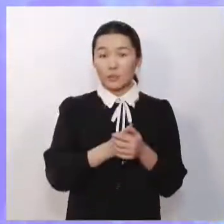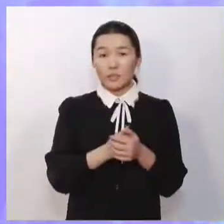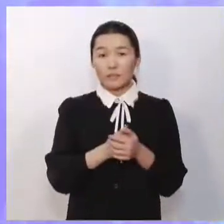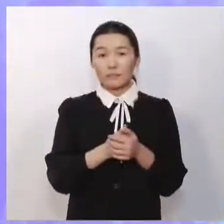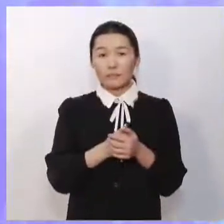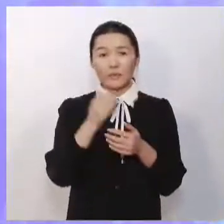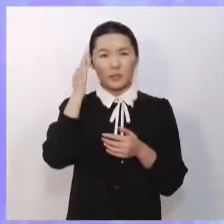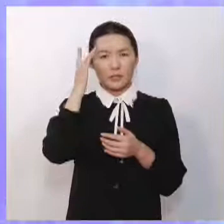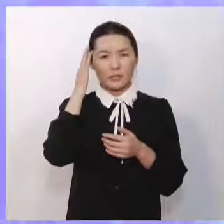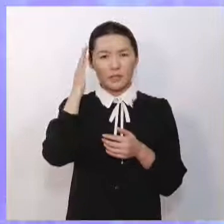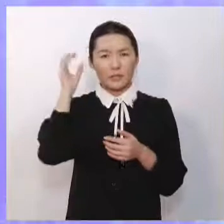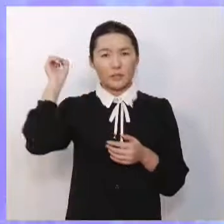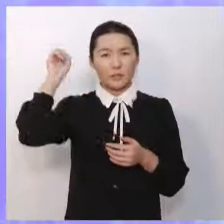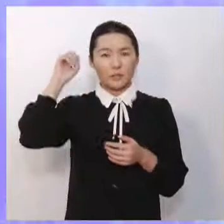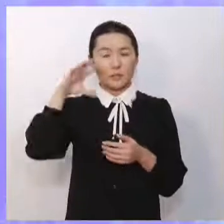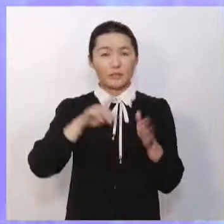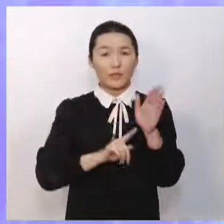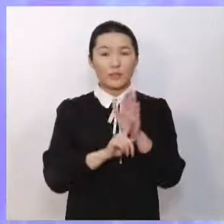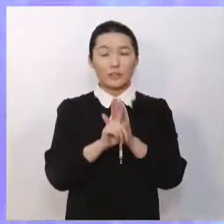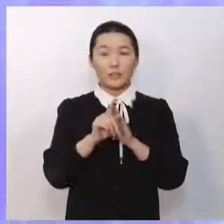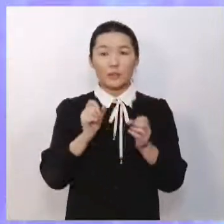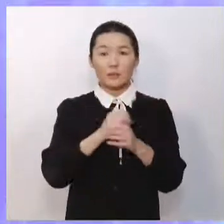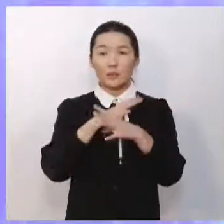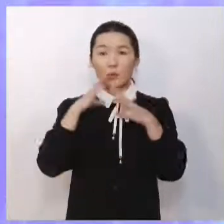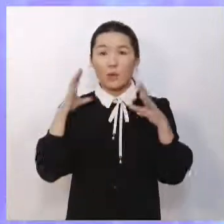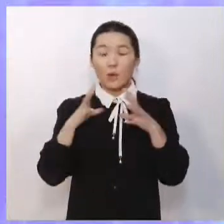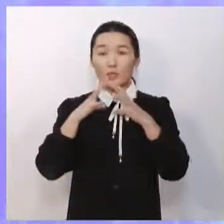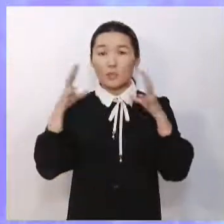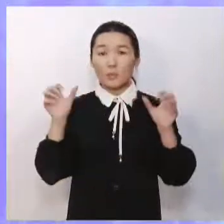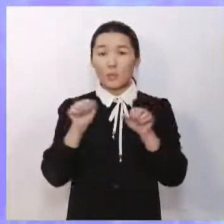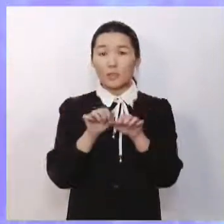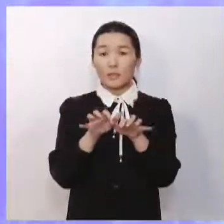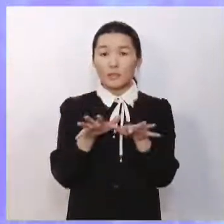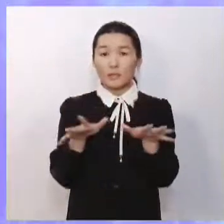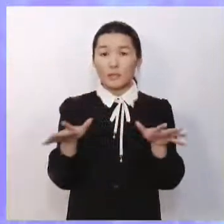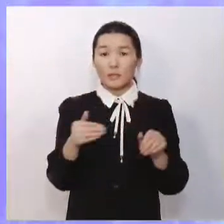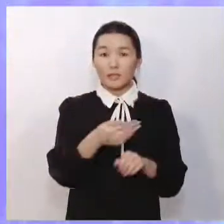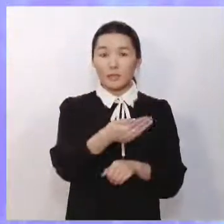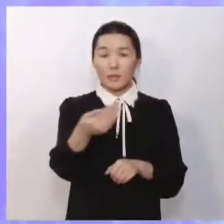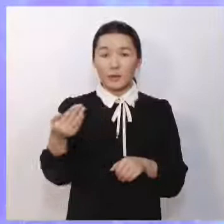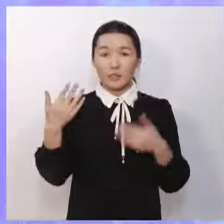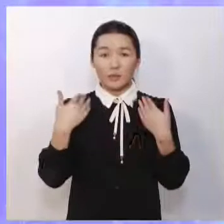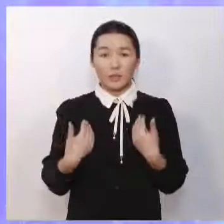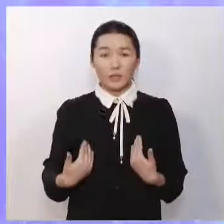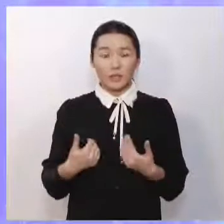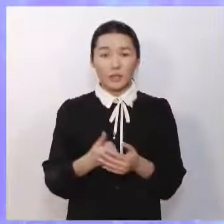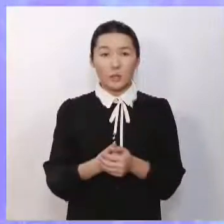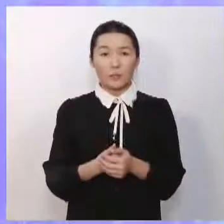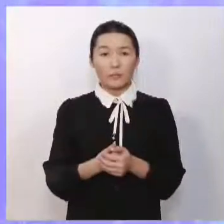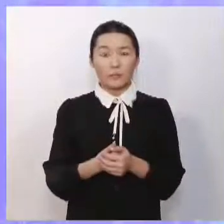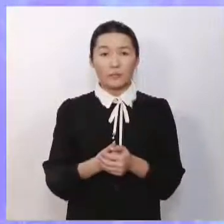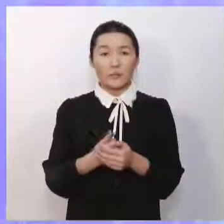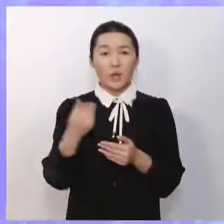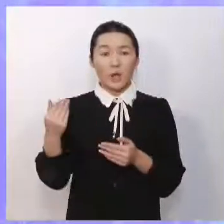что свет начинает все больше и больше распространяться по вашему телу. Он